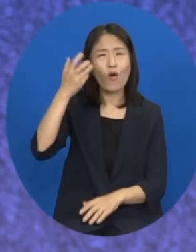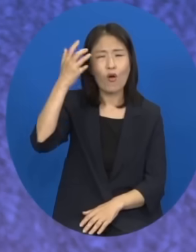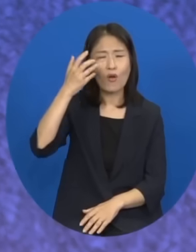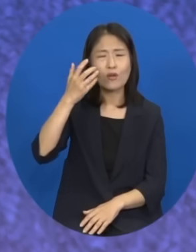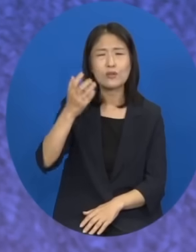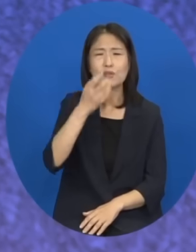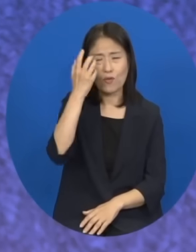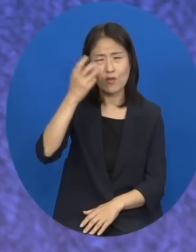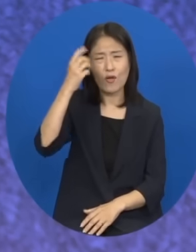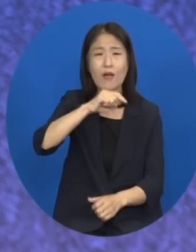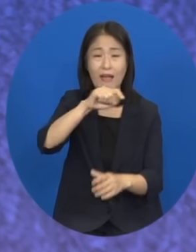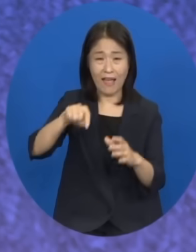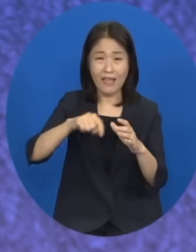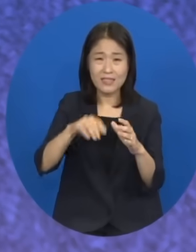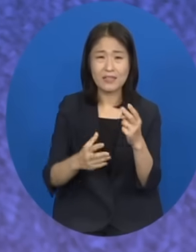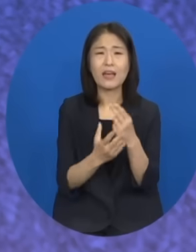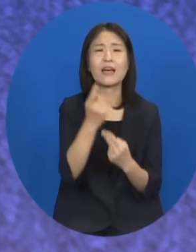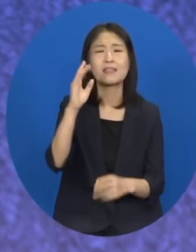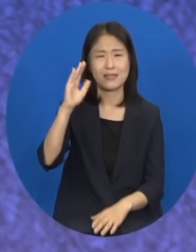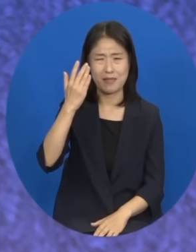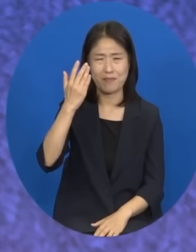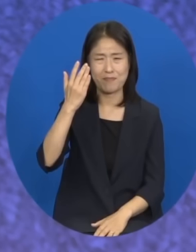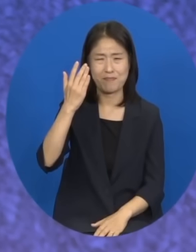것에 대해서 감사를 드립니다.